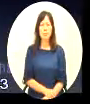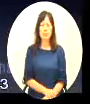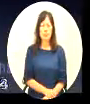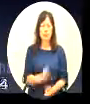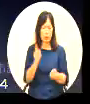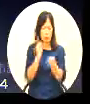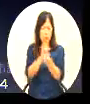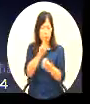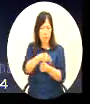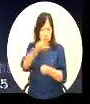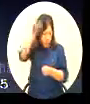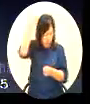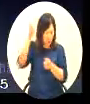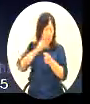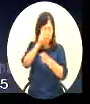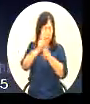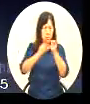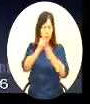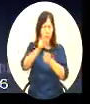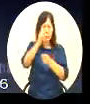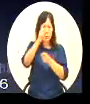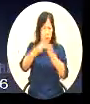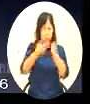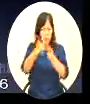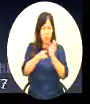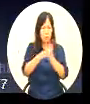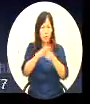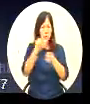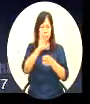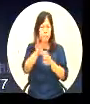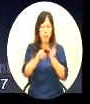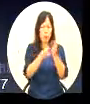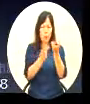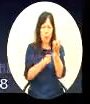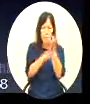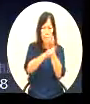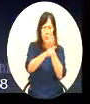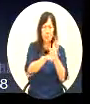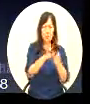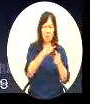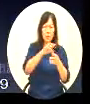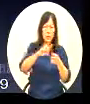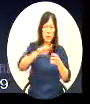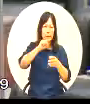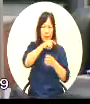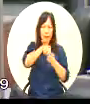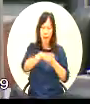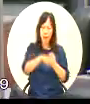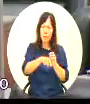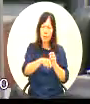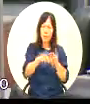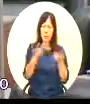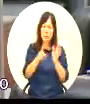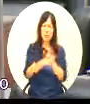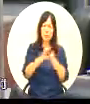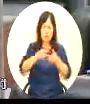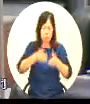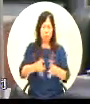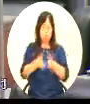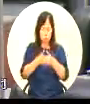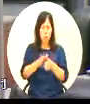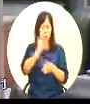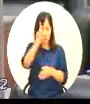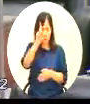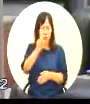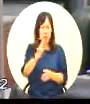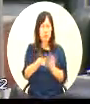曾经在十五六年前发生过玫瑰少年叶永志的台湾，相对而言是一个很重要很重要的一